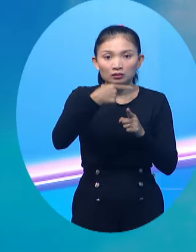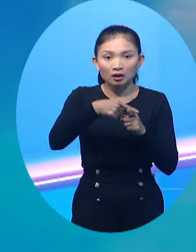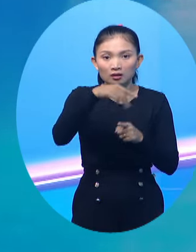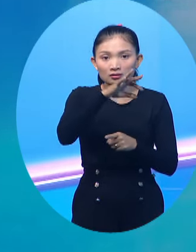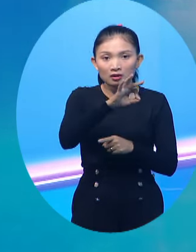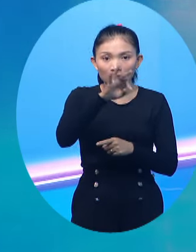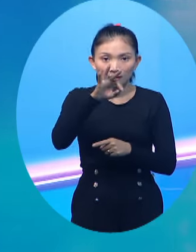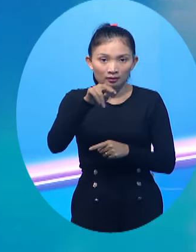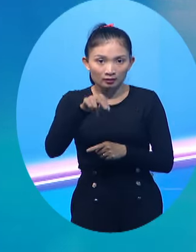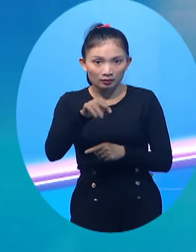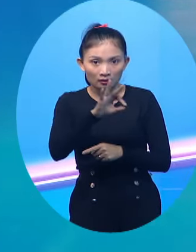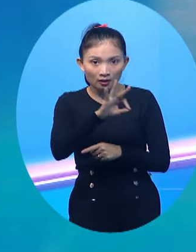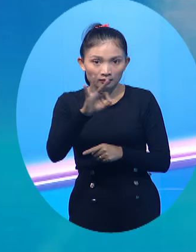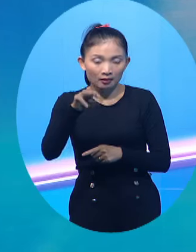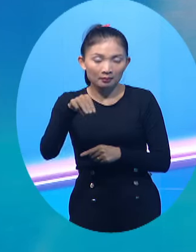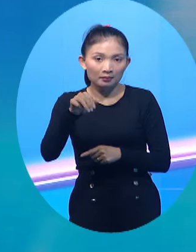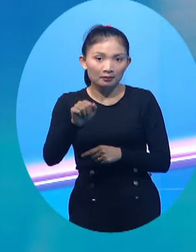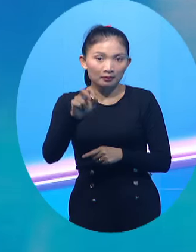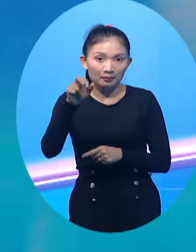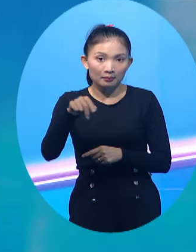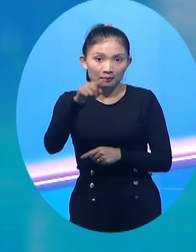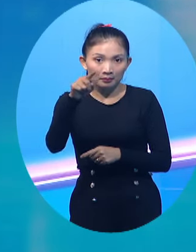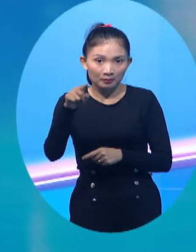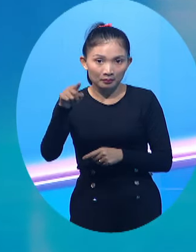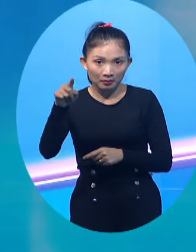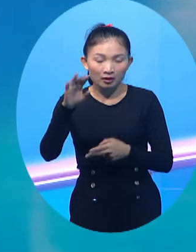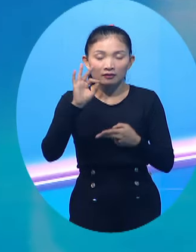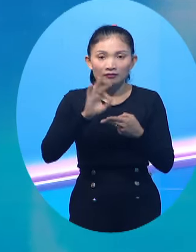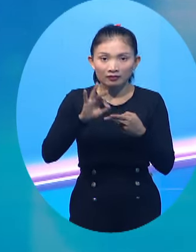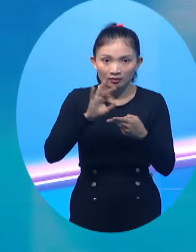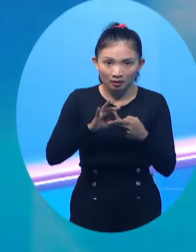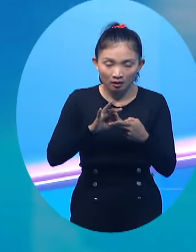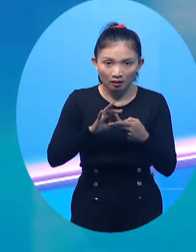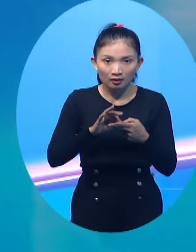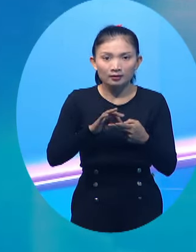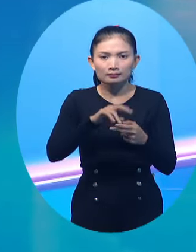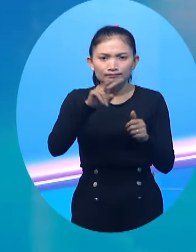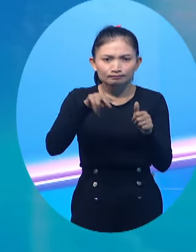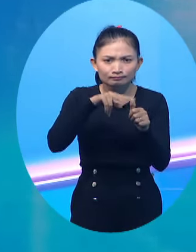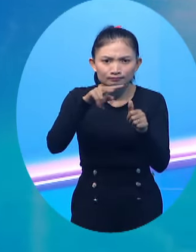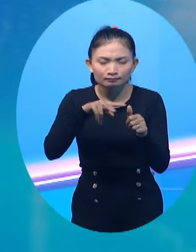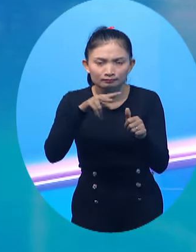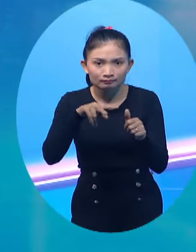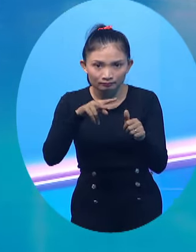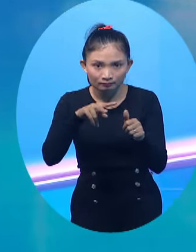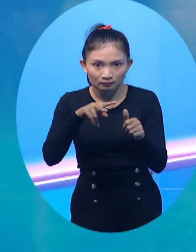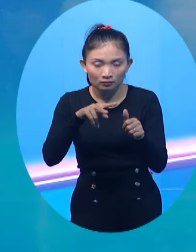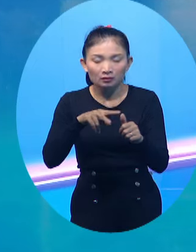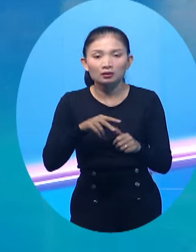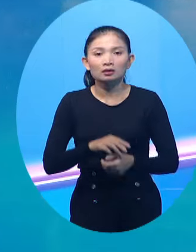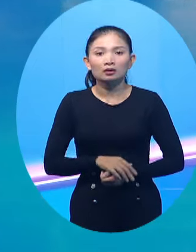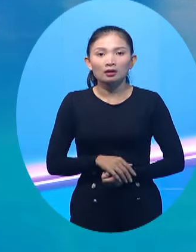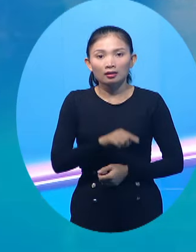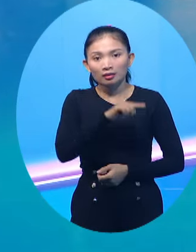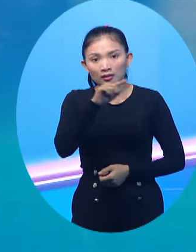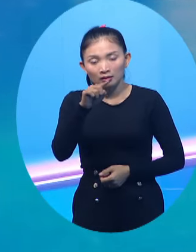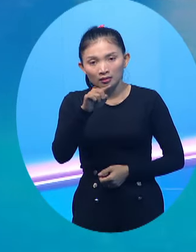trả lời chất vấn việc thực hiện các nghị quyết của Ủy ban thường Phụ quốc hội về giám sát chuyên đề và chất vấn từ đầu nhiệm kỳ Quốc Hội khóa 15 đến